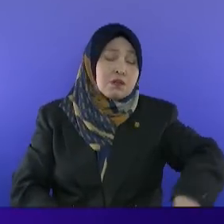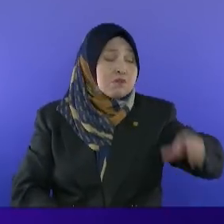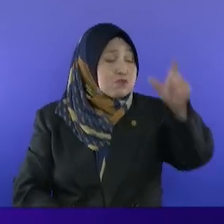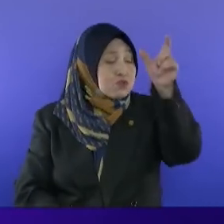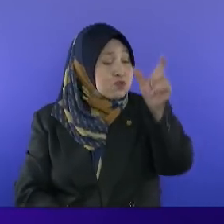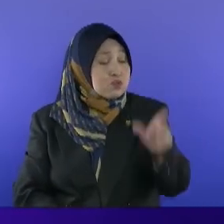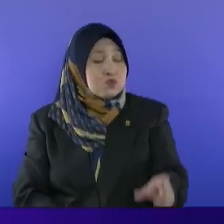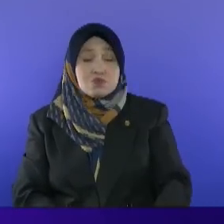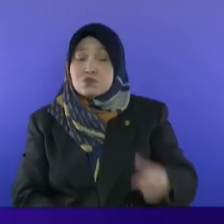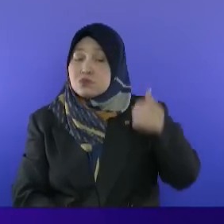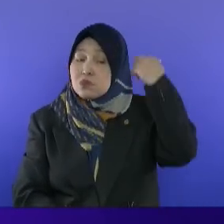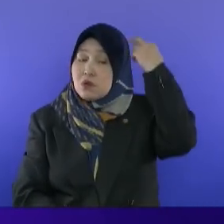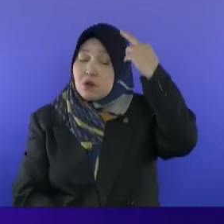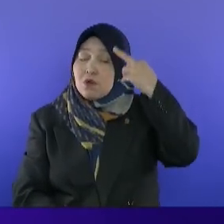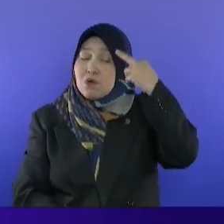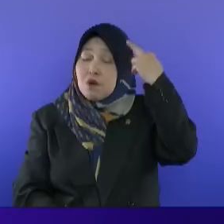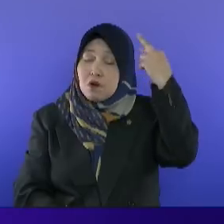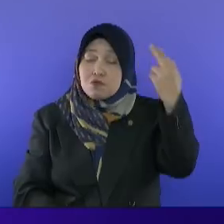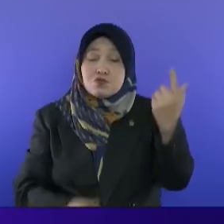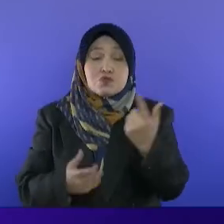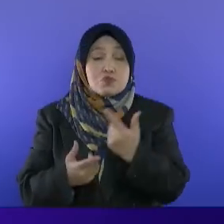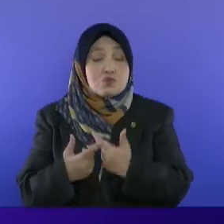Um Rasul